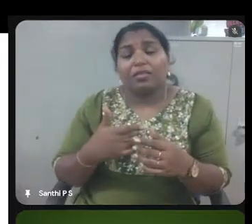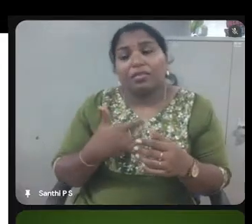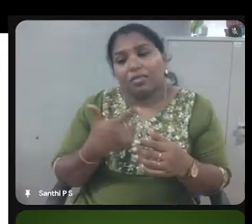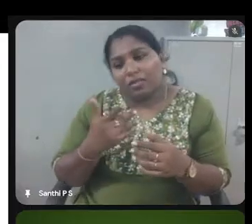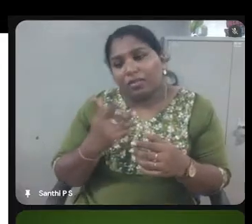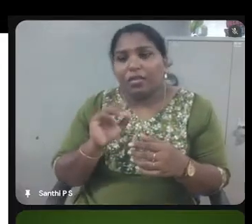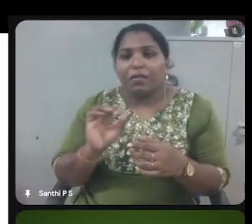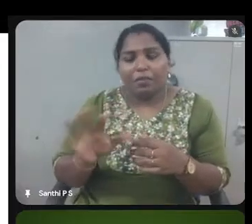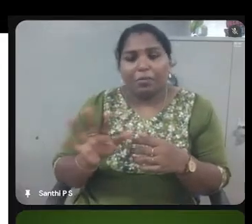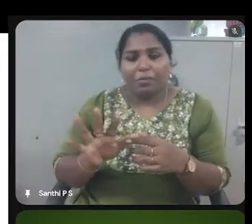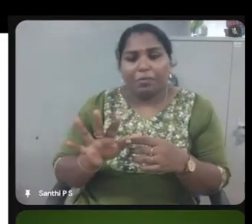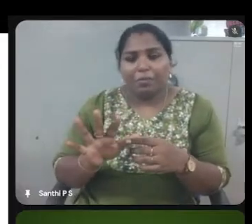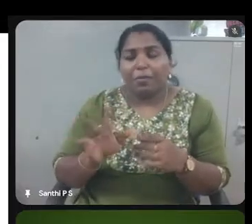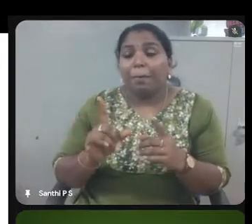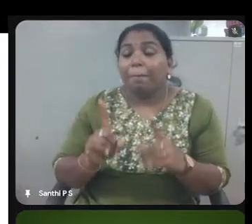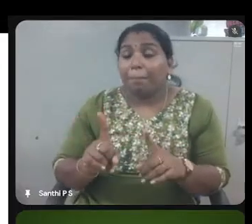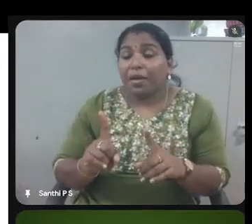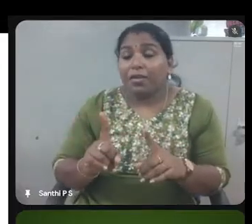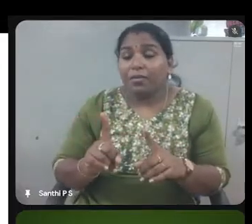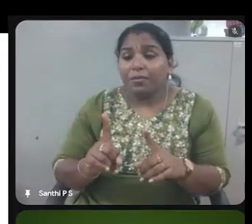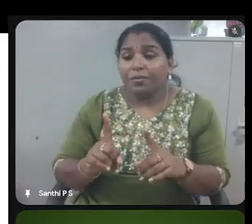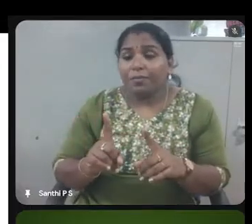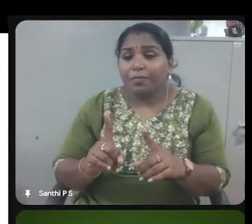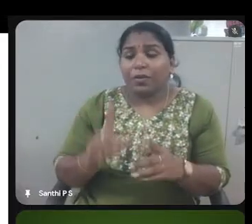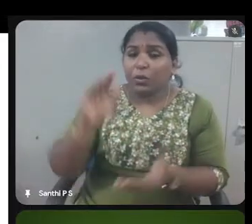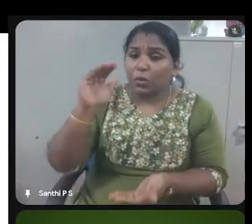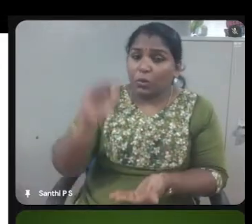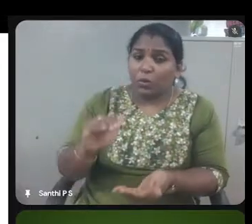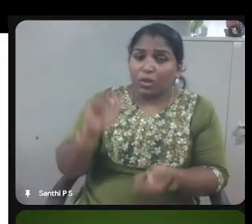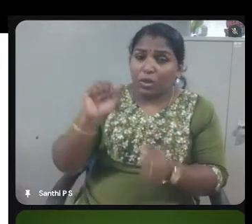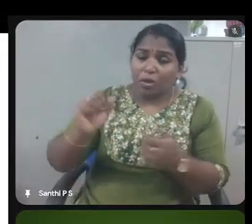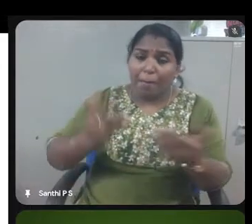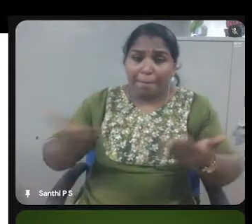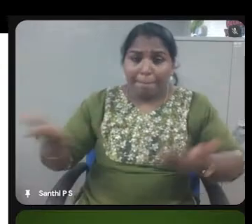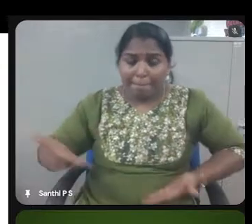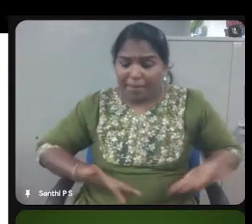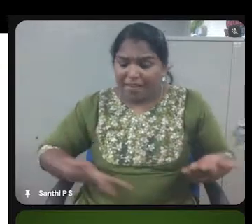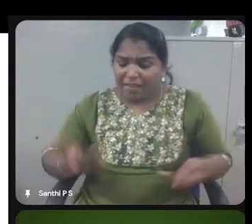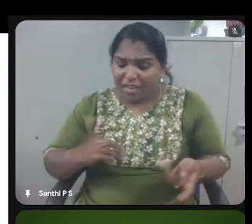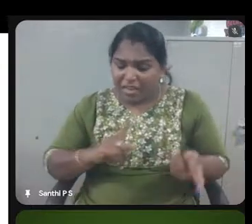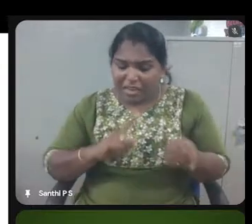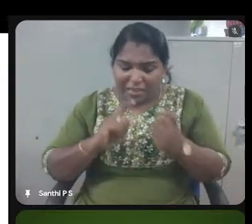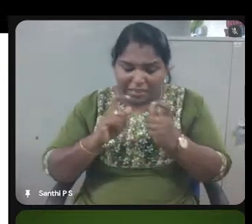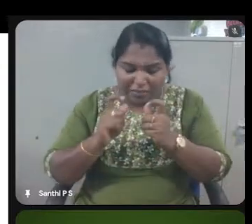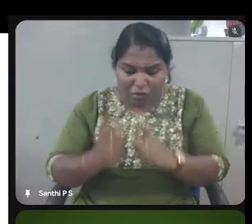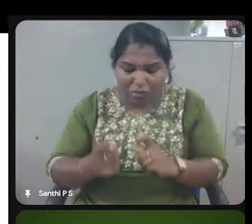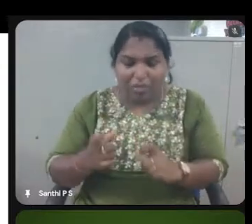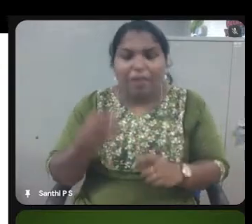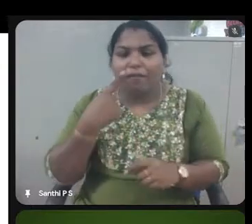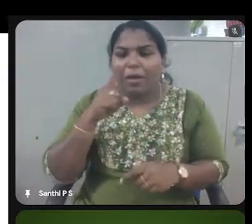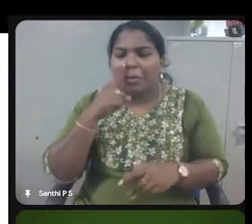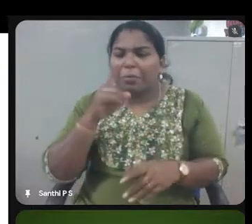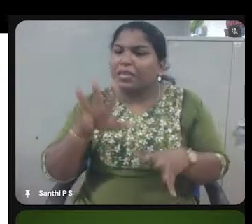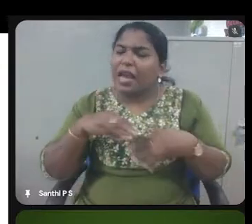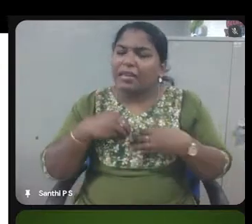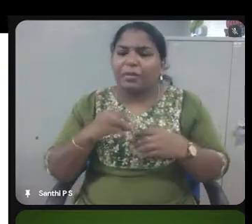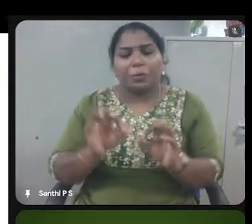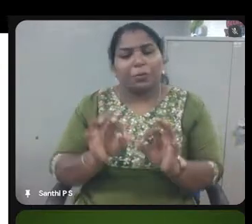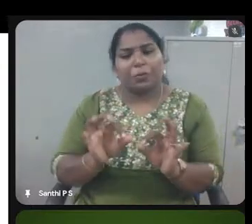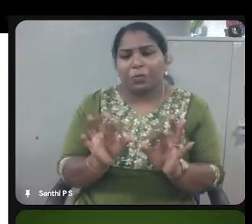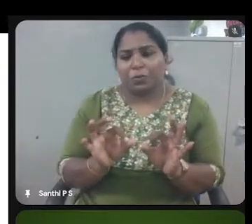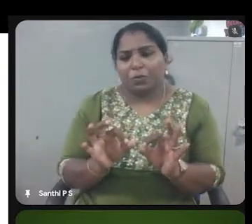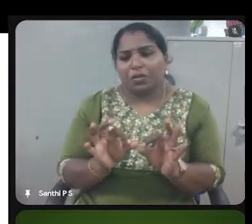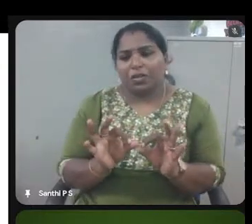അവർ സംസാരിക്കുന്നത്. അതായത് കുട്ടിയുടെ സ്വഭാവത്തിൽ മാറ്റം വരുന്നുണ്ടെന്ന് സമ്മതിക്കാൻ ആ പാരന്റ്സ് തയ്യാറാകുന്നില്ല.